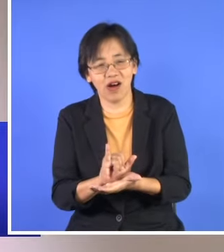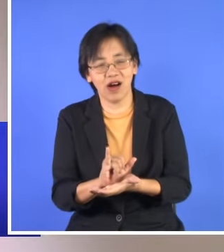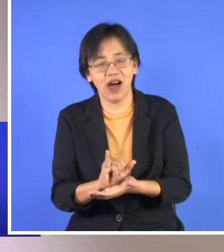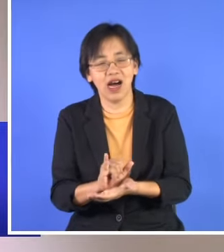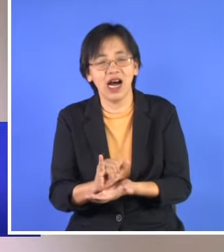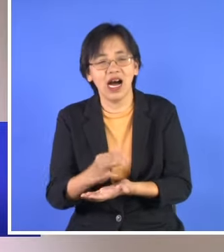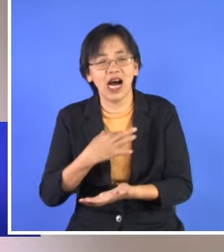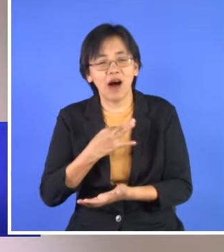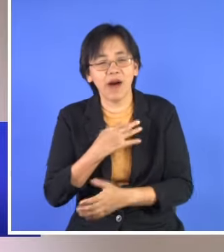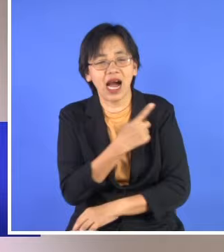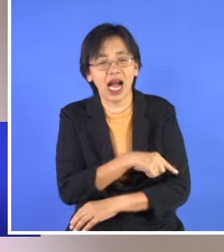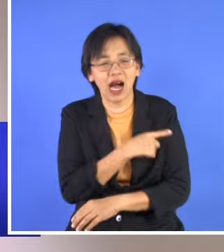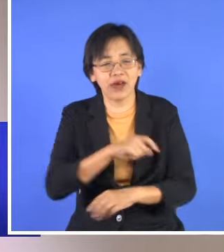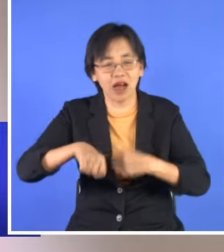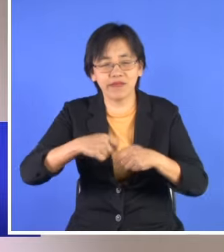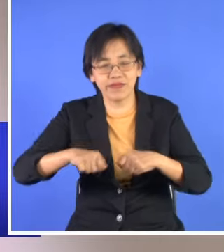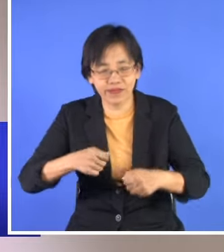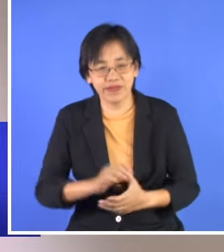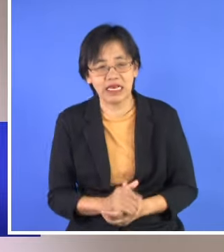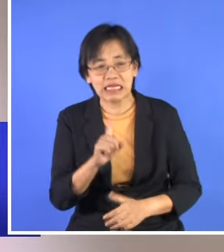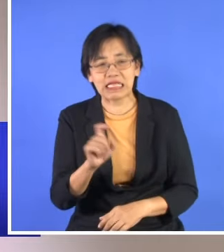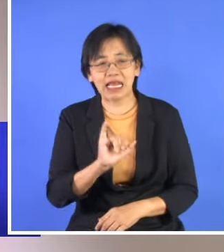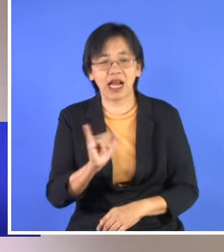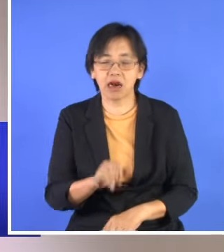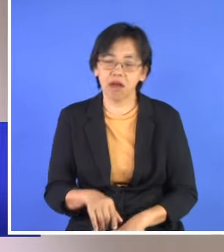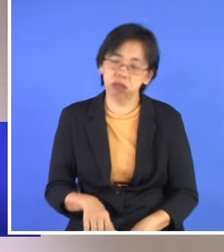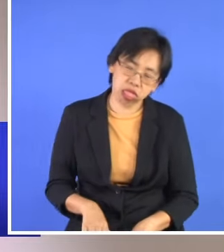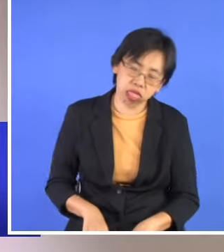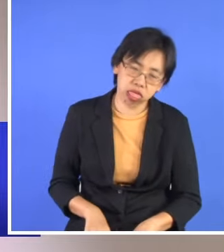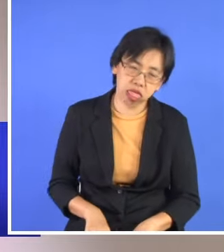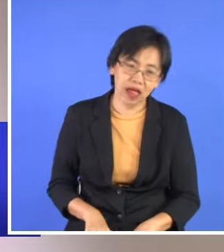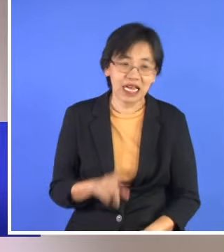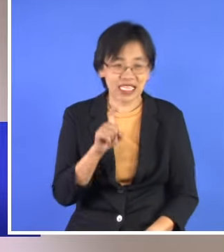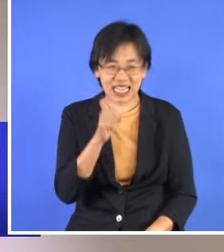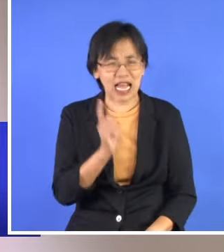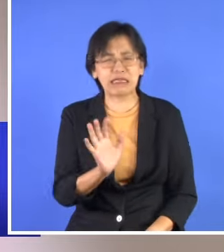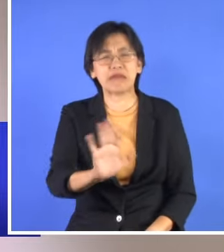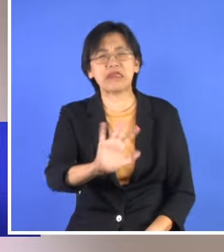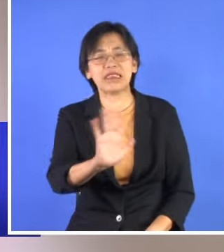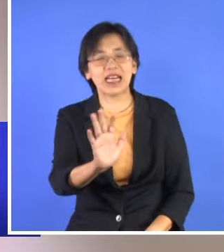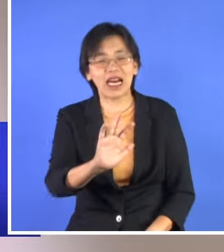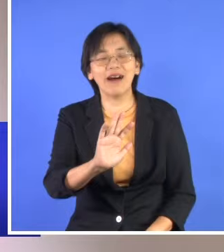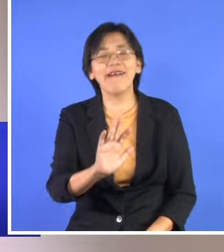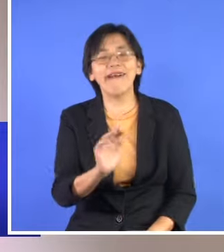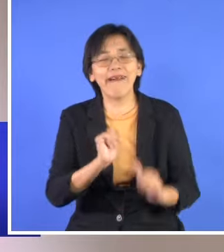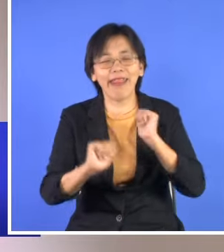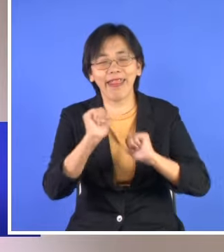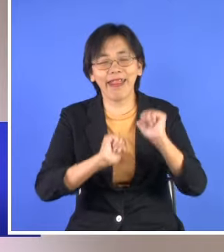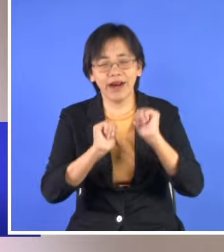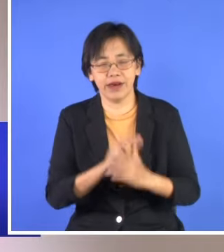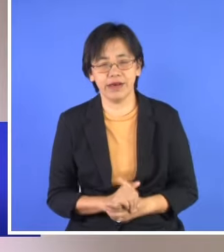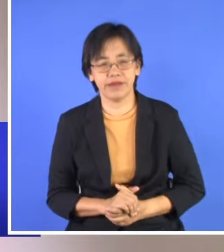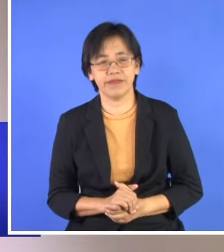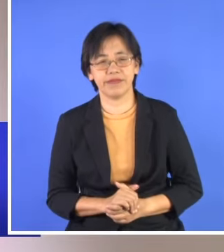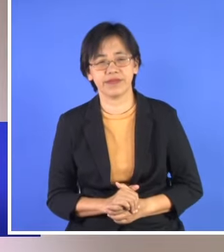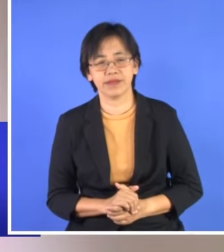ทำตาด้วยทำตาเหลืองๆด้วยยังไม่ตายอ่านนี่คอหักเออแต่ยังไม่ตายนะ นี่ นะทีนี้เจ้าของร้านก็เลยบอกว่า